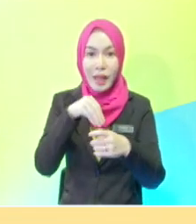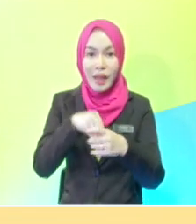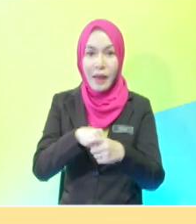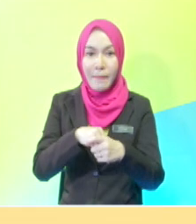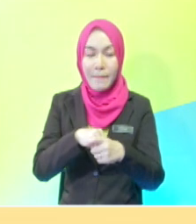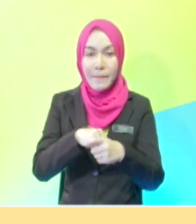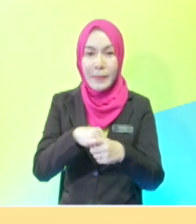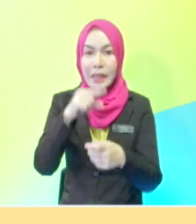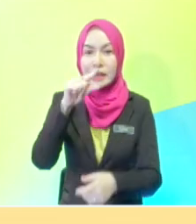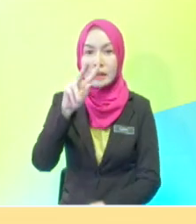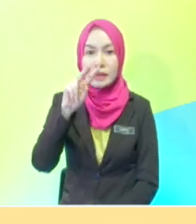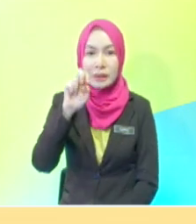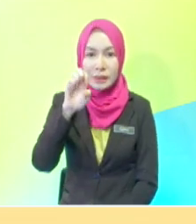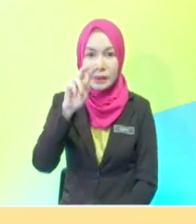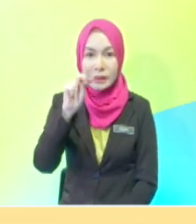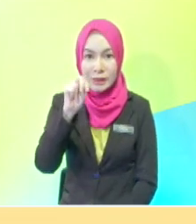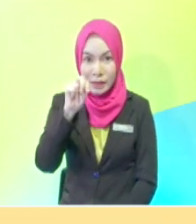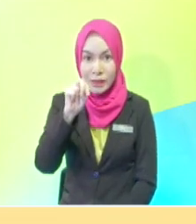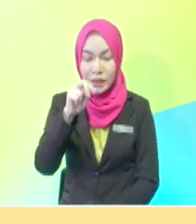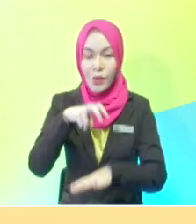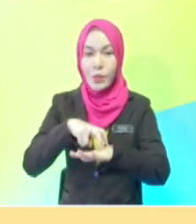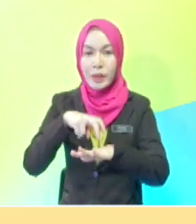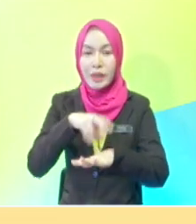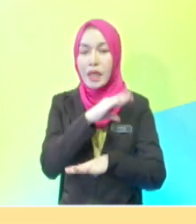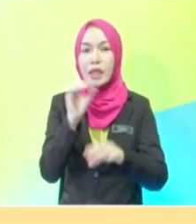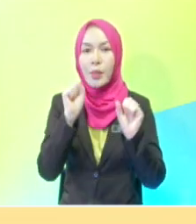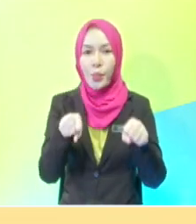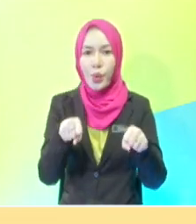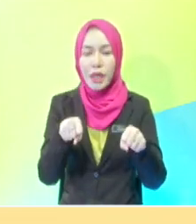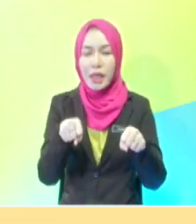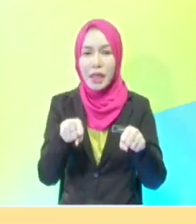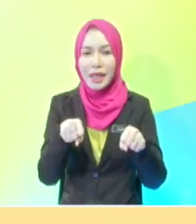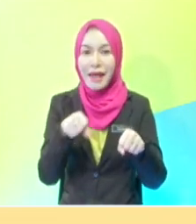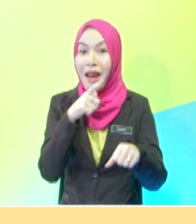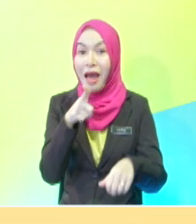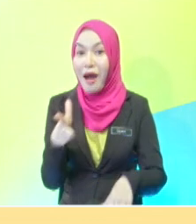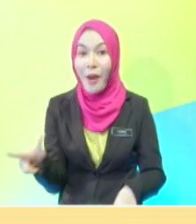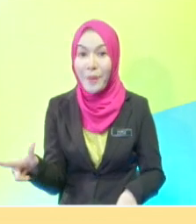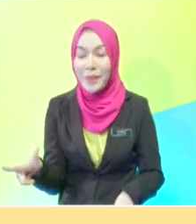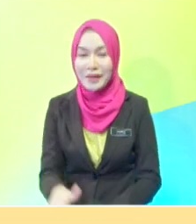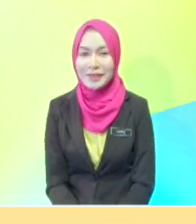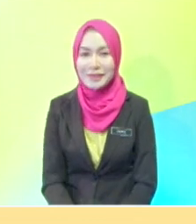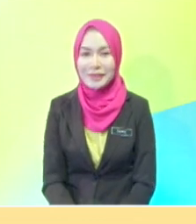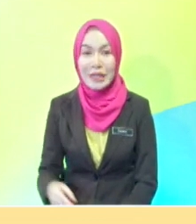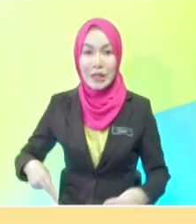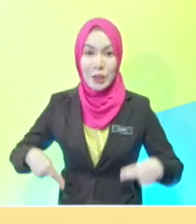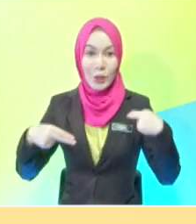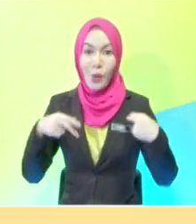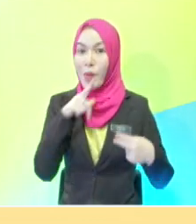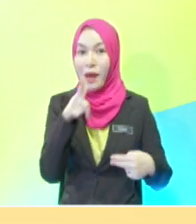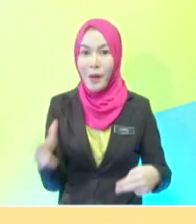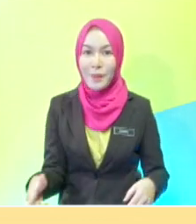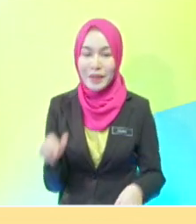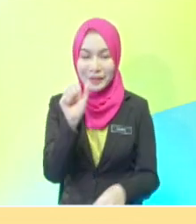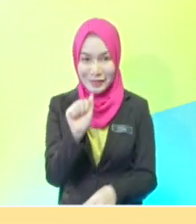ubi kentang jadi ubi kentang tuh boleh bertahan dalam suhu ya rendah Jadi dia boleh membesar dia boleh tumbuh dengan